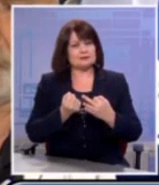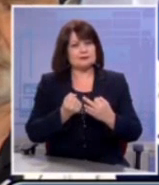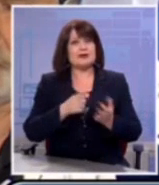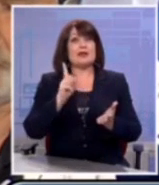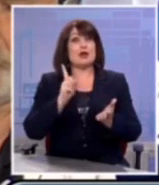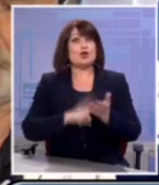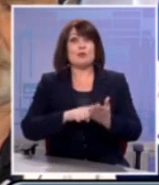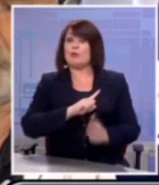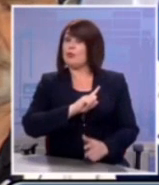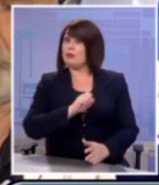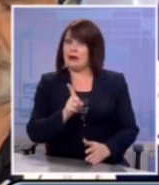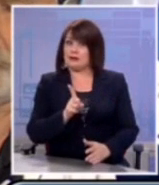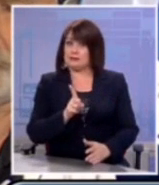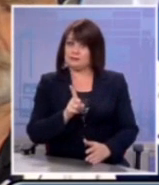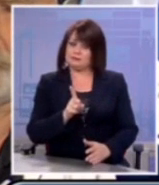απονομιμοποίησης και